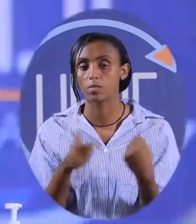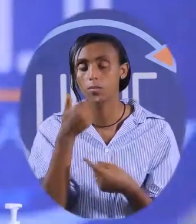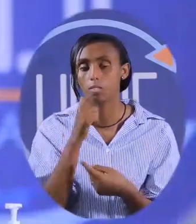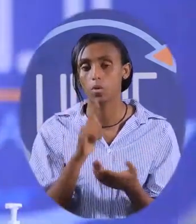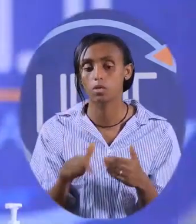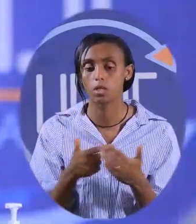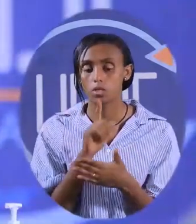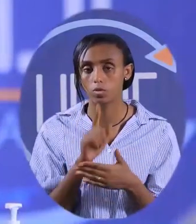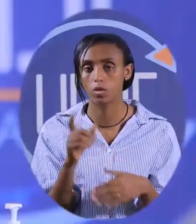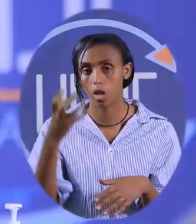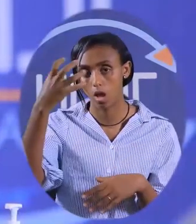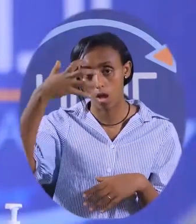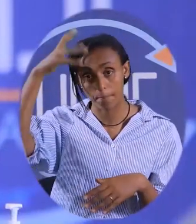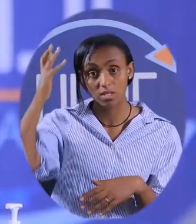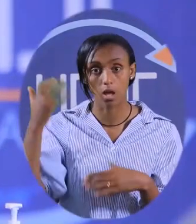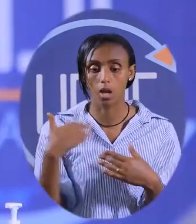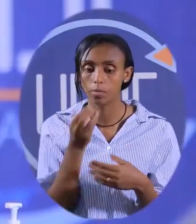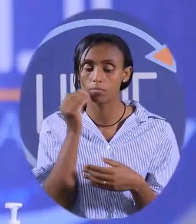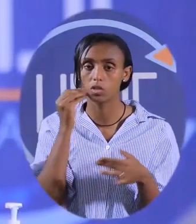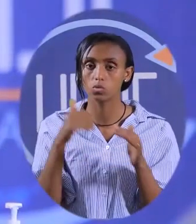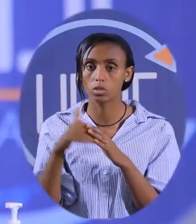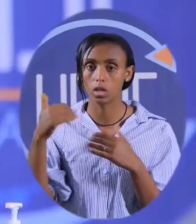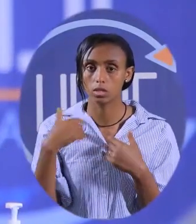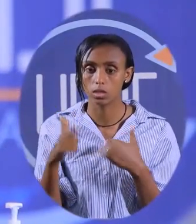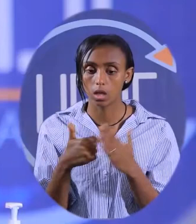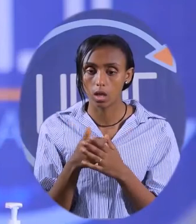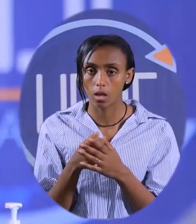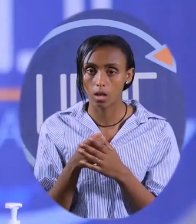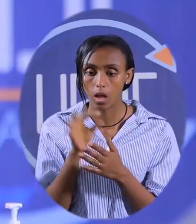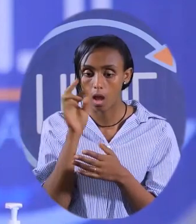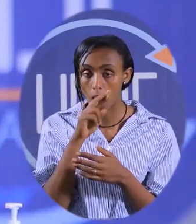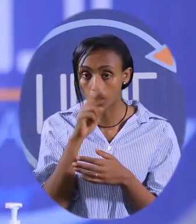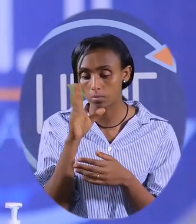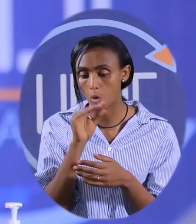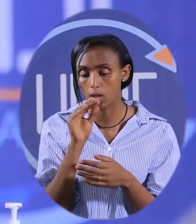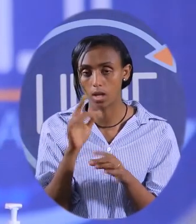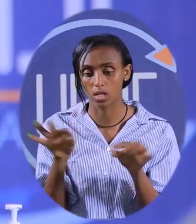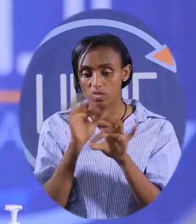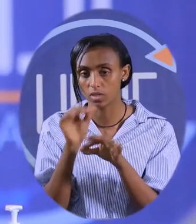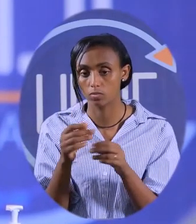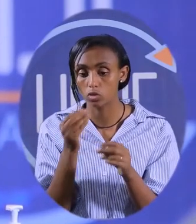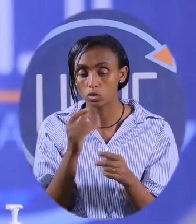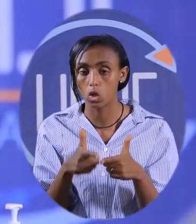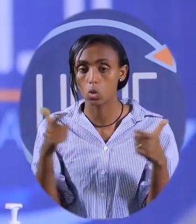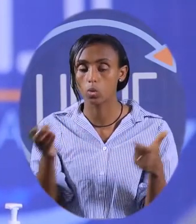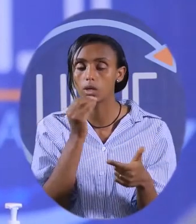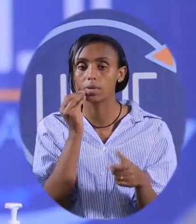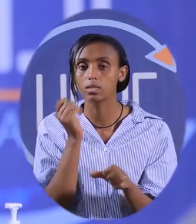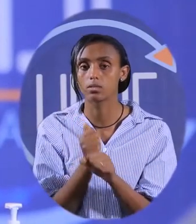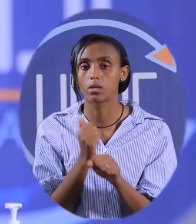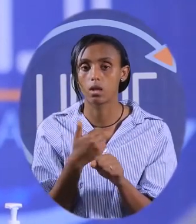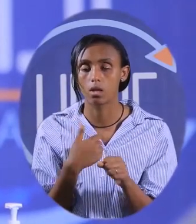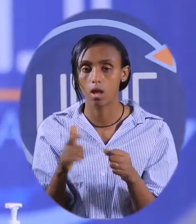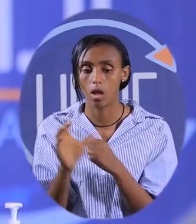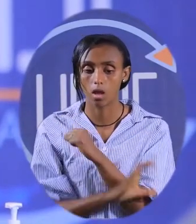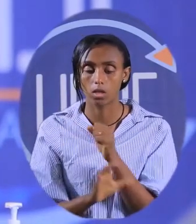ነው። አንበሳ አለ ቤት ውስጥ። አንበሳውን ትተን ስለ አይጡ አይደለም ማውራት ያለብን። ትልቁ የቤት ስራ ይሰራ።